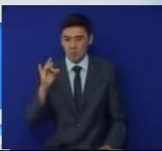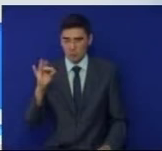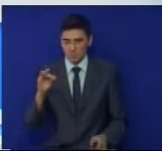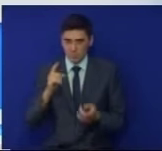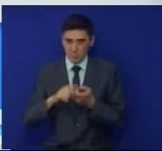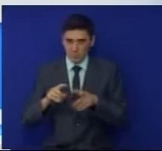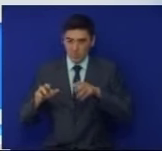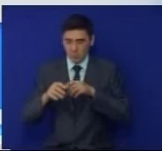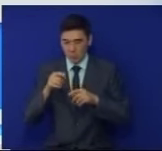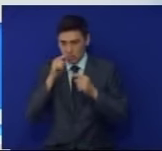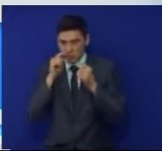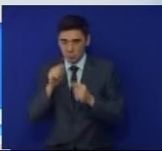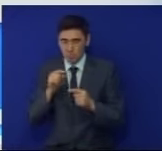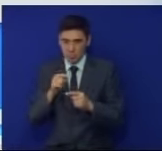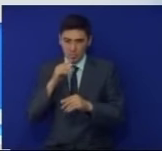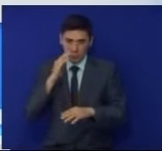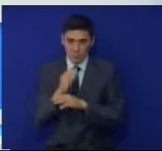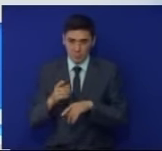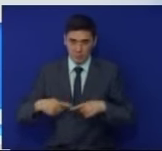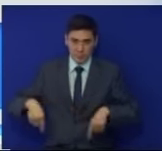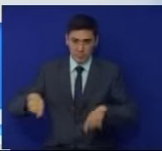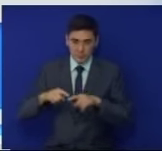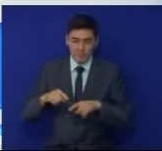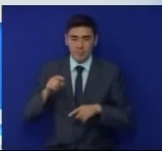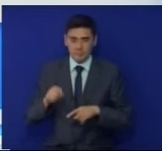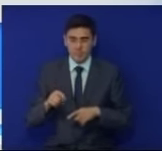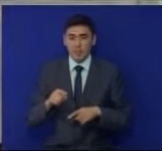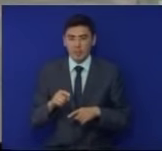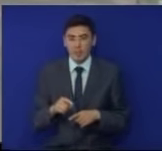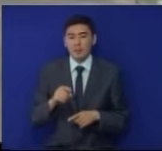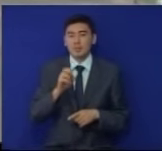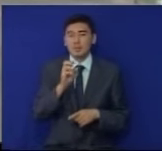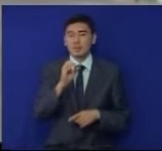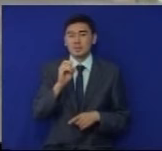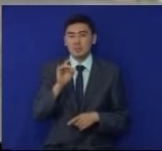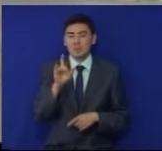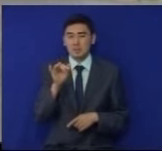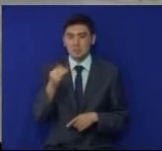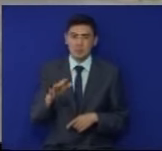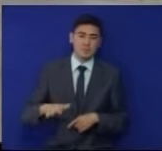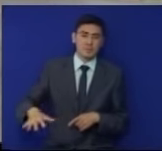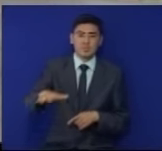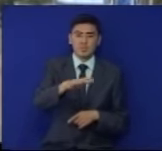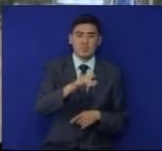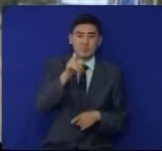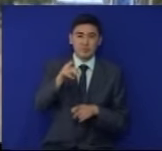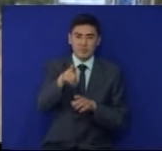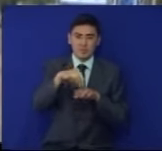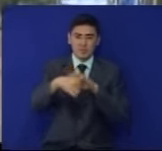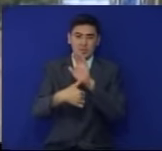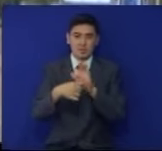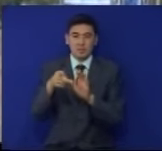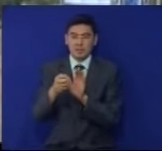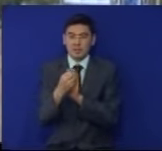с госслужащими Бескарагайского района. Подробности у Бахткуль Казес. В 2016-2017 годах